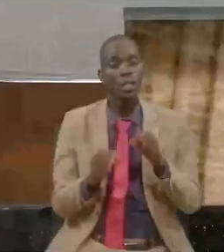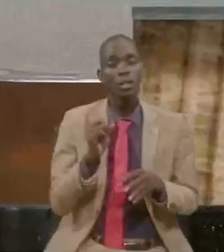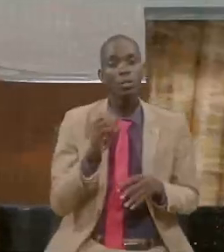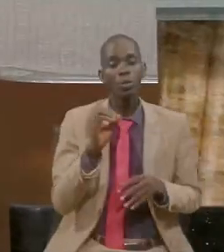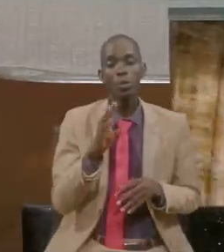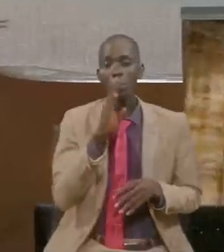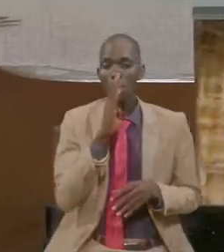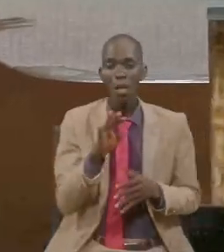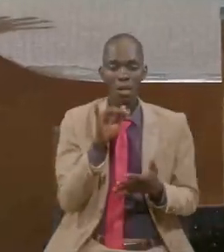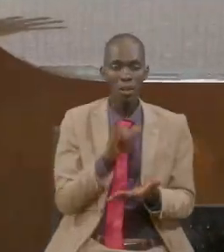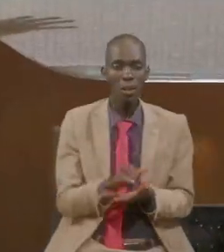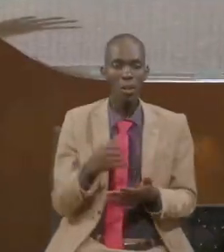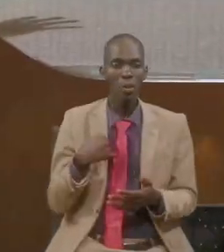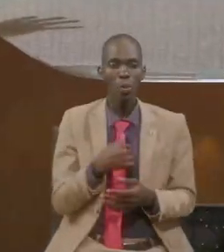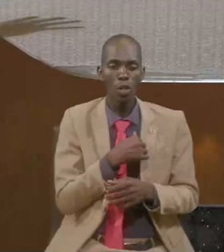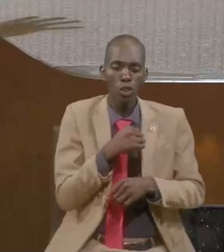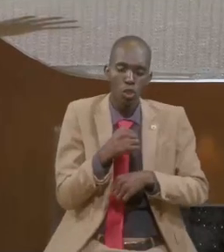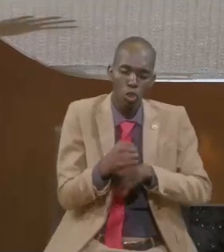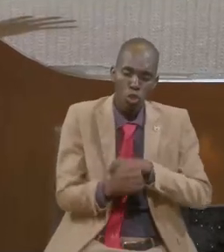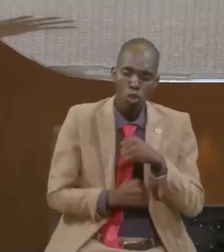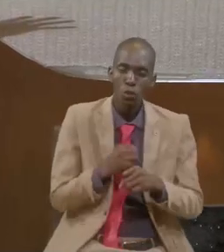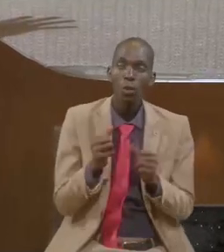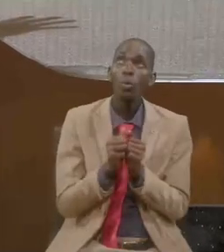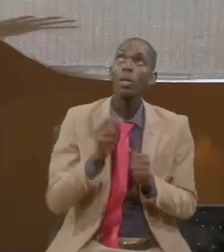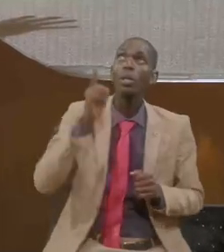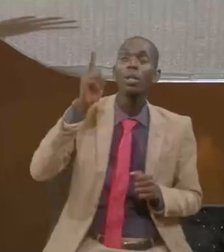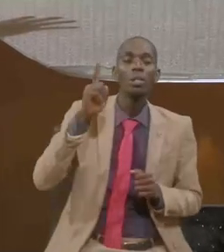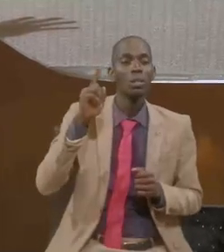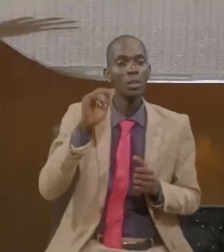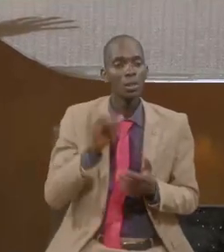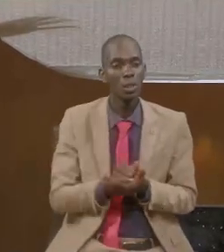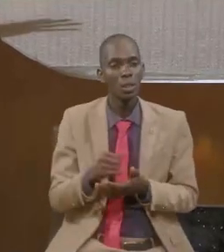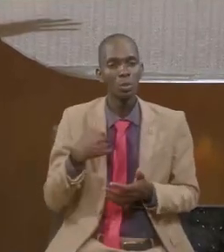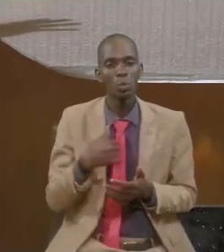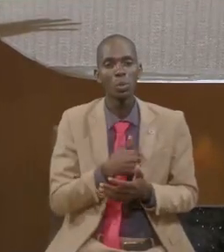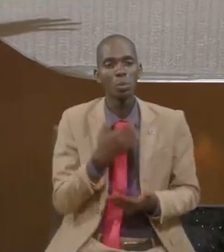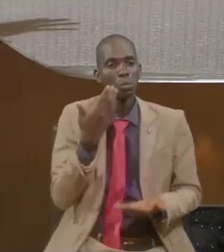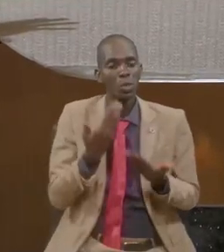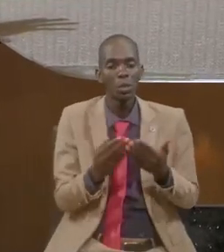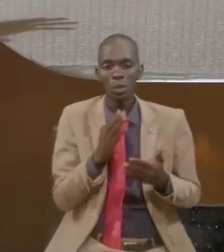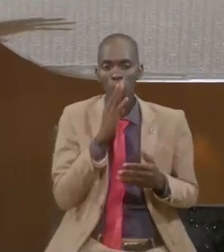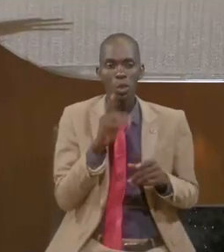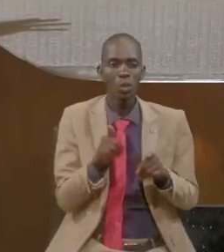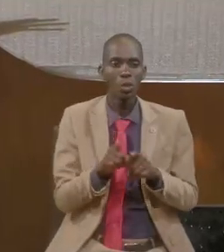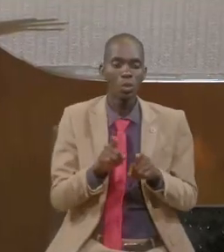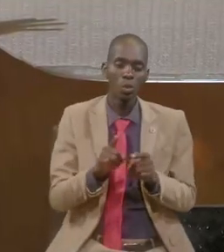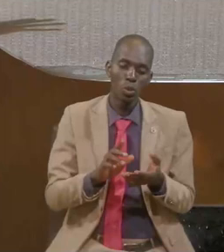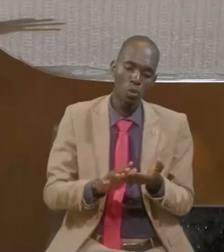toutefois nous souffrons avec lui afin d'être